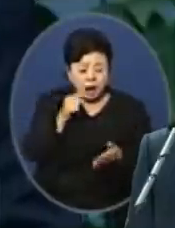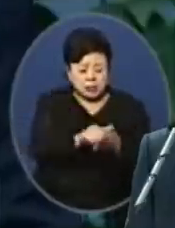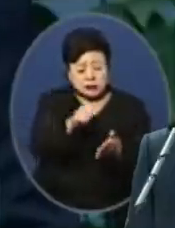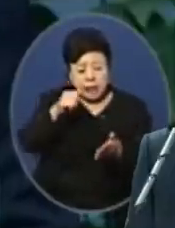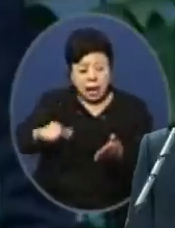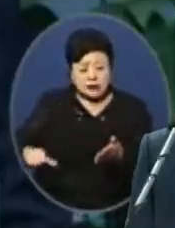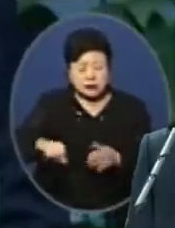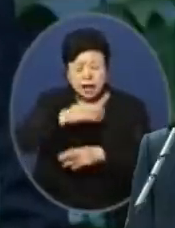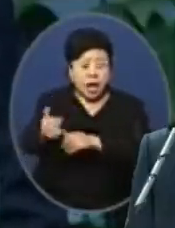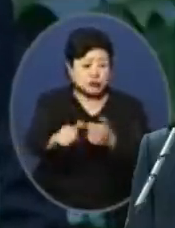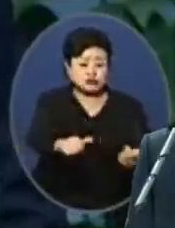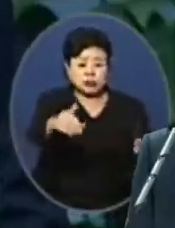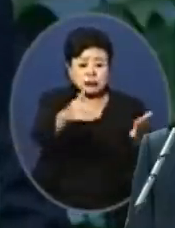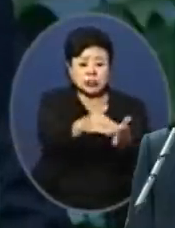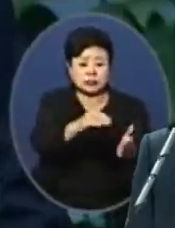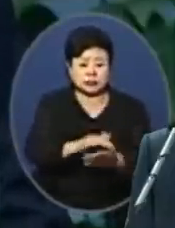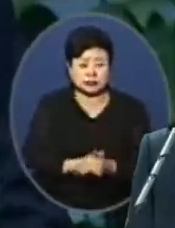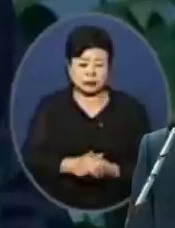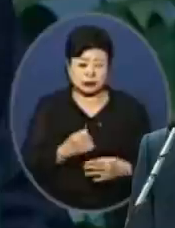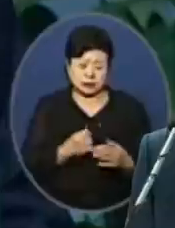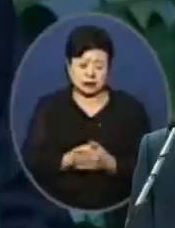자식들이 다 죽어나가니까